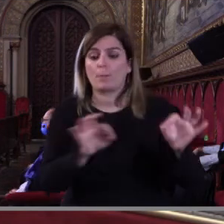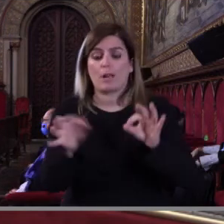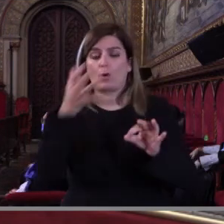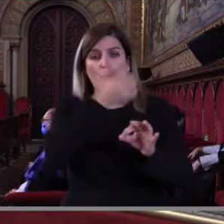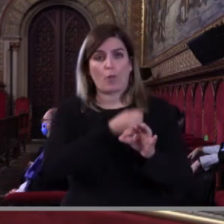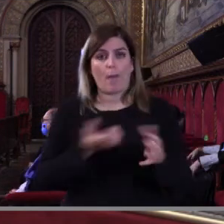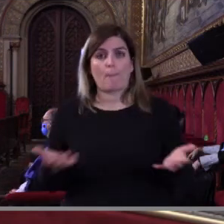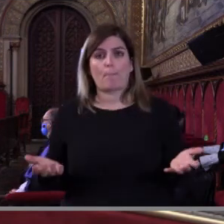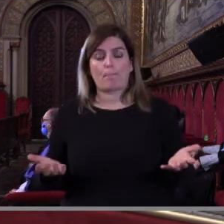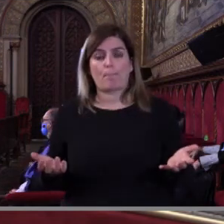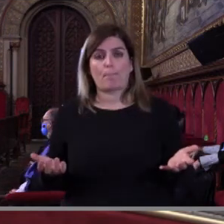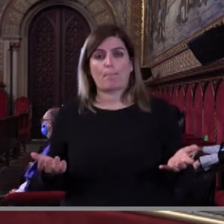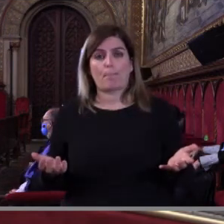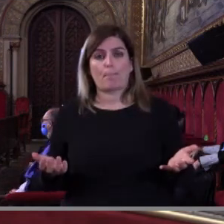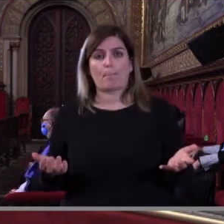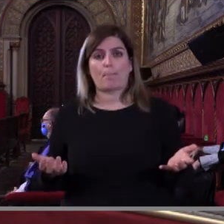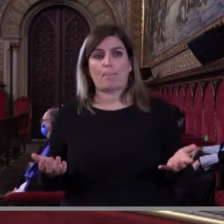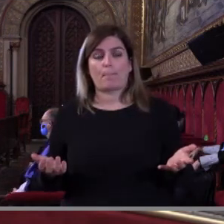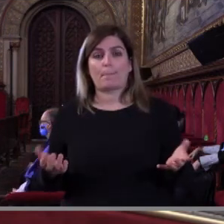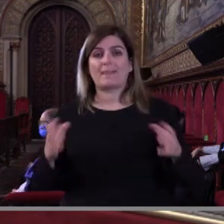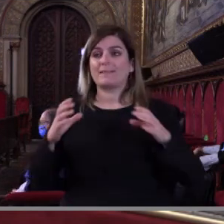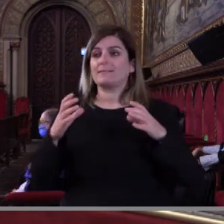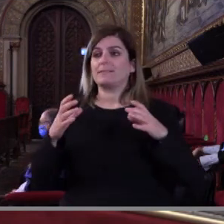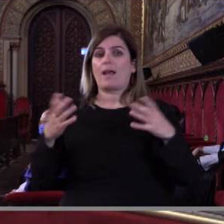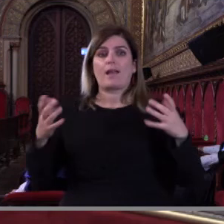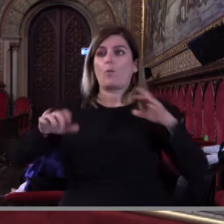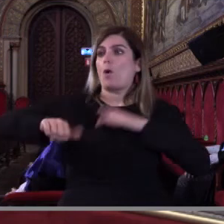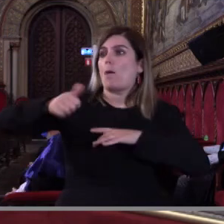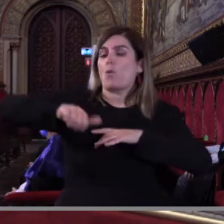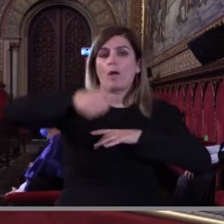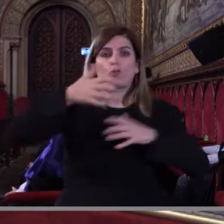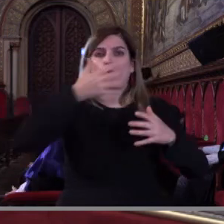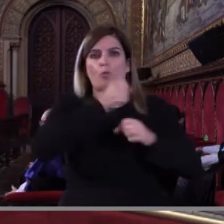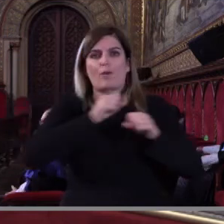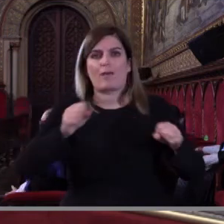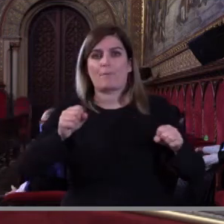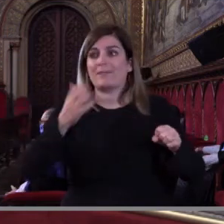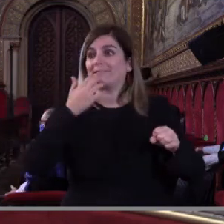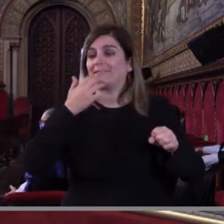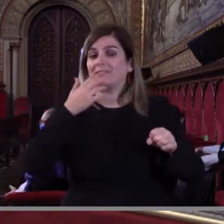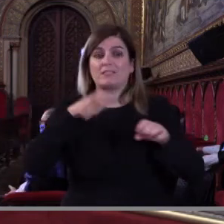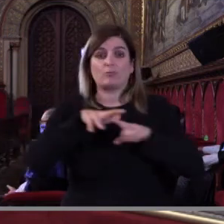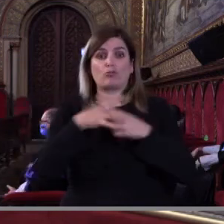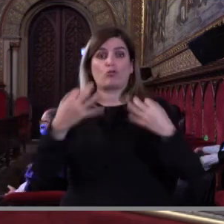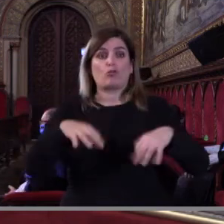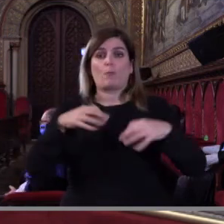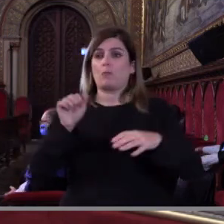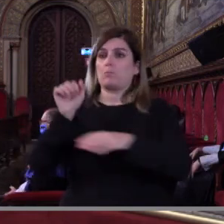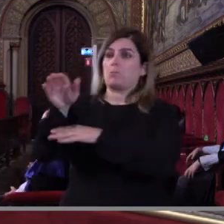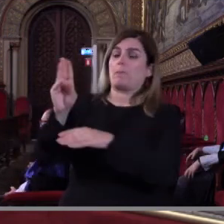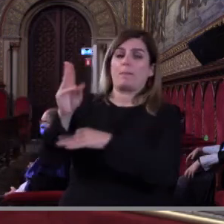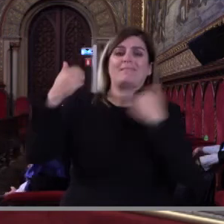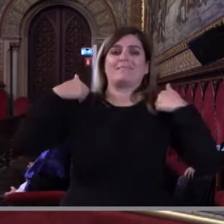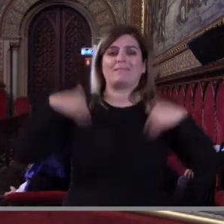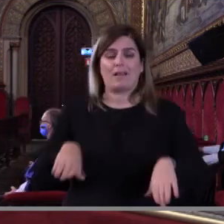podem aprovar la llei de ciència que en condicions normals ja hauríem enviat al Parlament. És a dir, el calendari que teníem previst, després